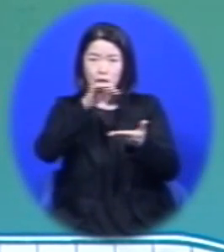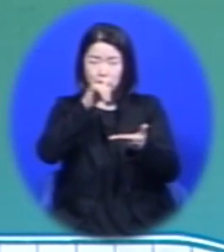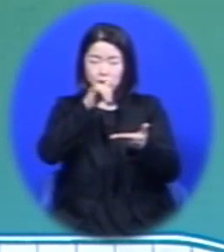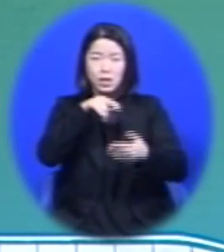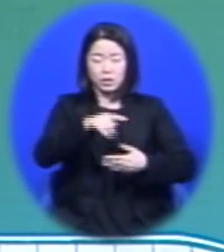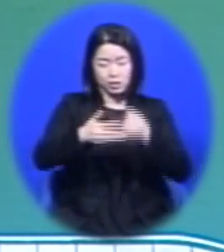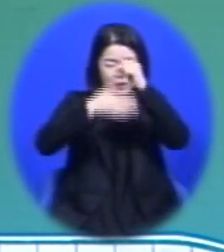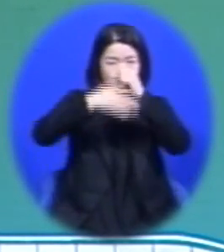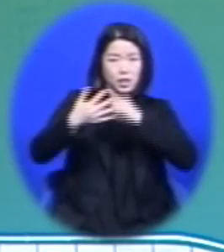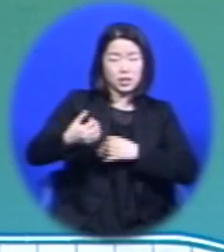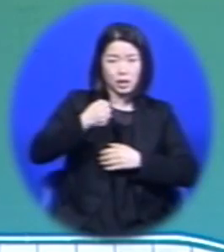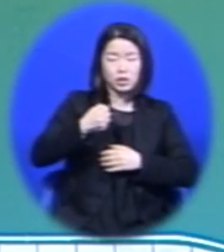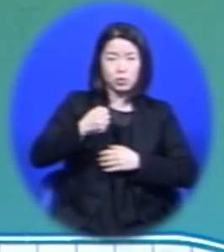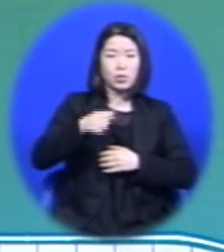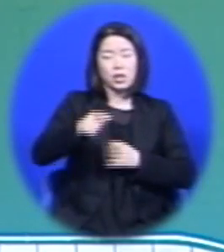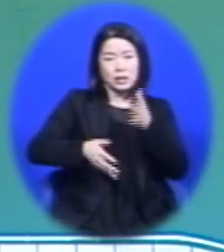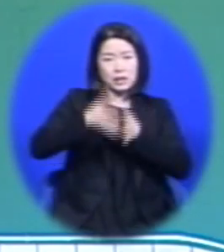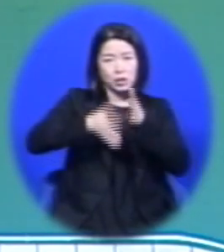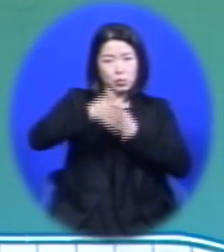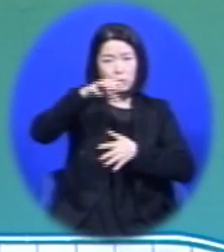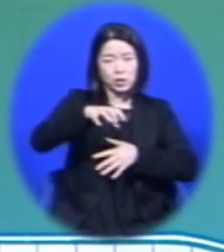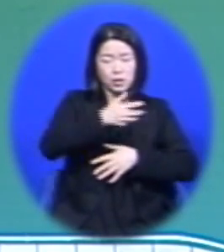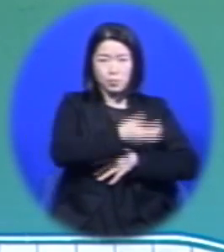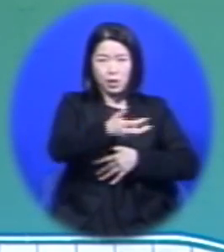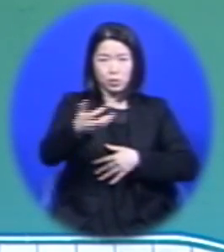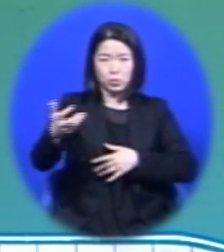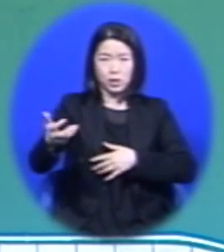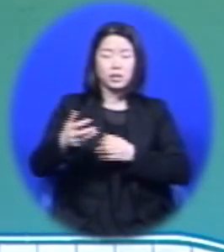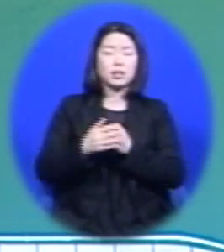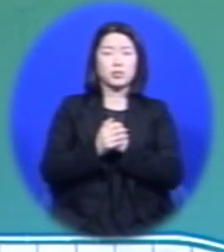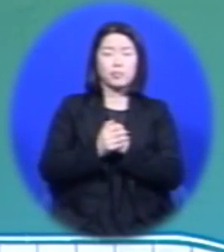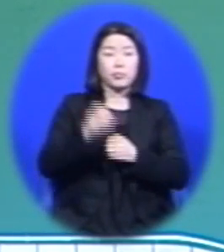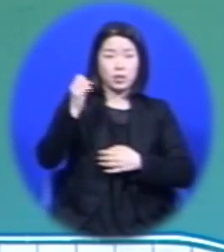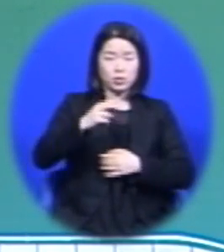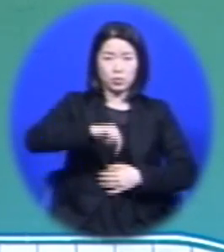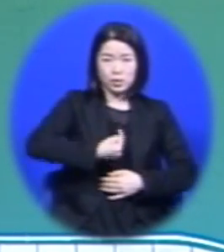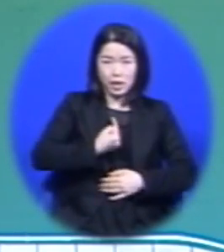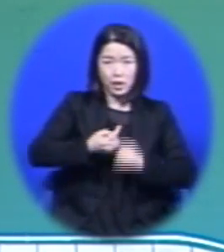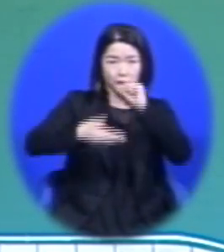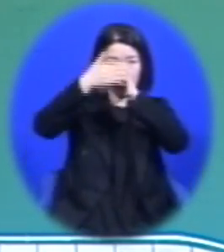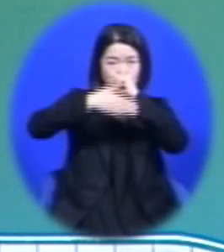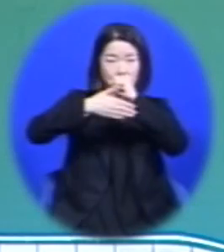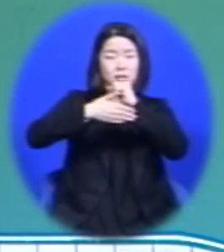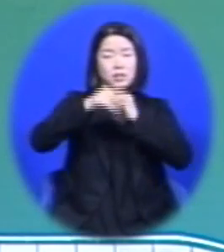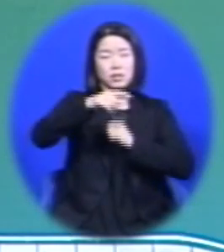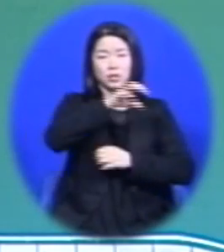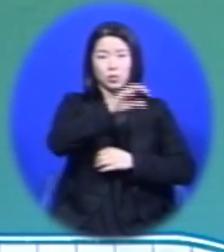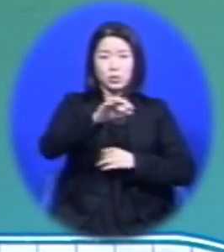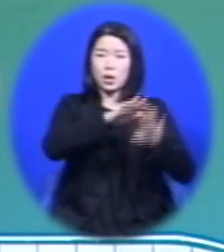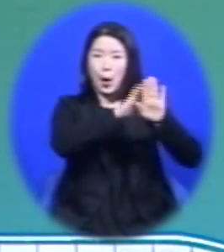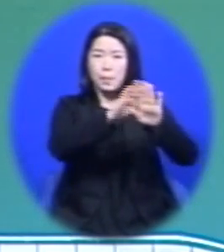사진을 가지고 리오데자네이루의 환락가를 돌아다닙니다. 그리고 자기 사진을 그 환락가